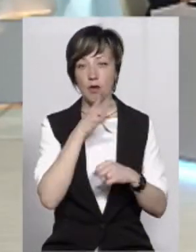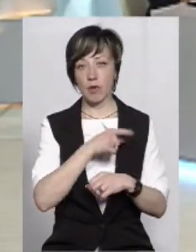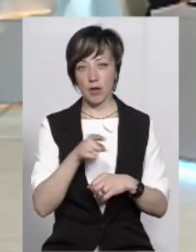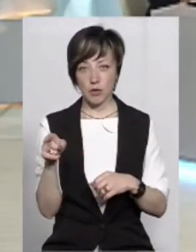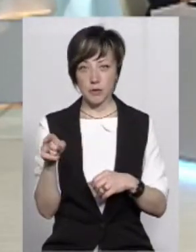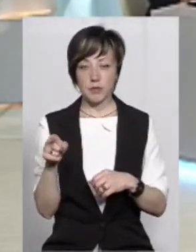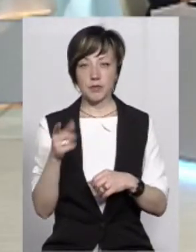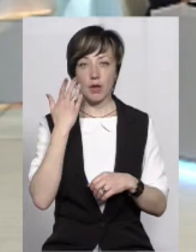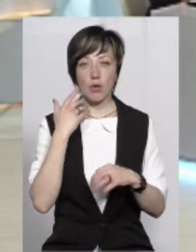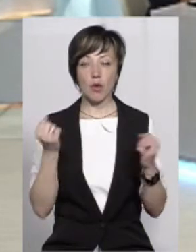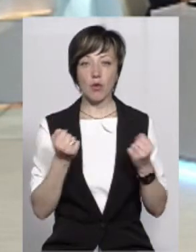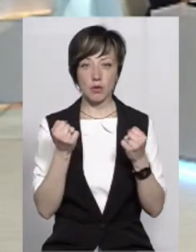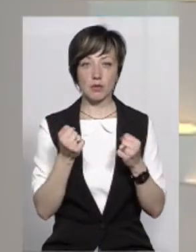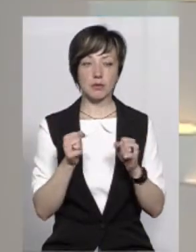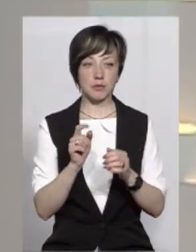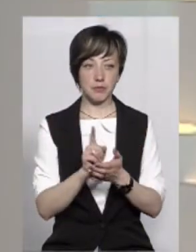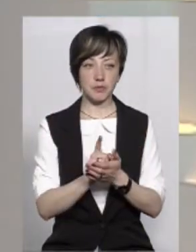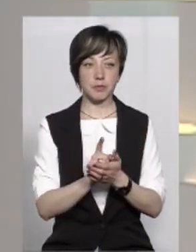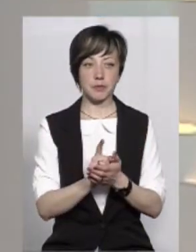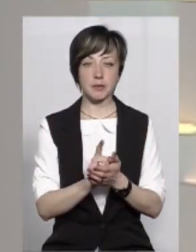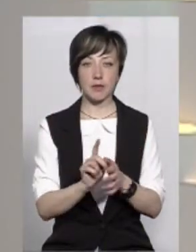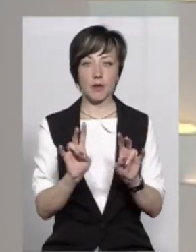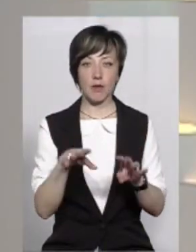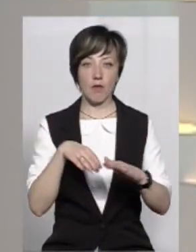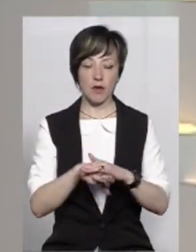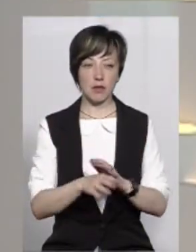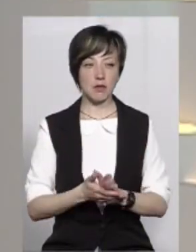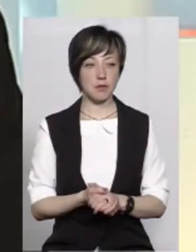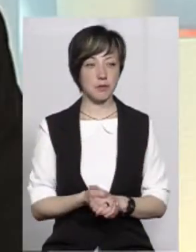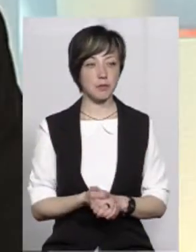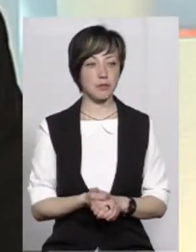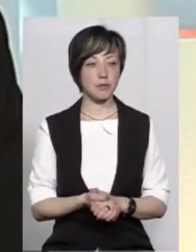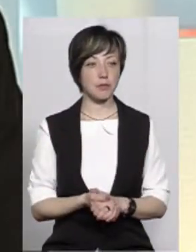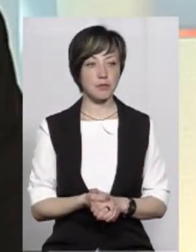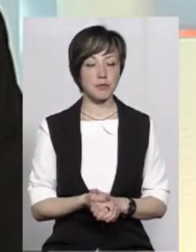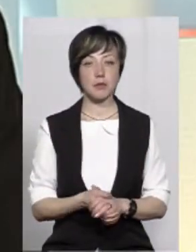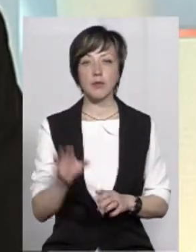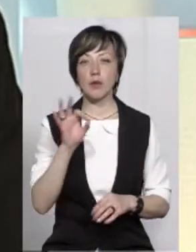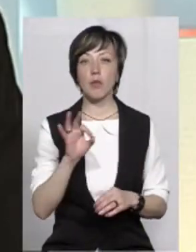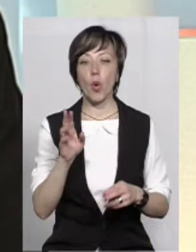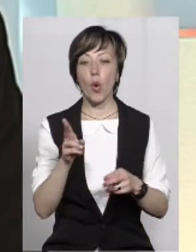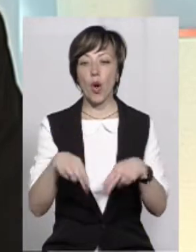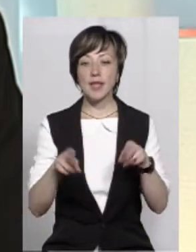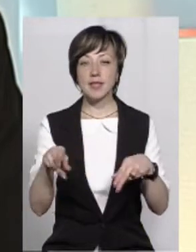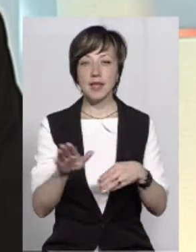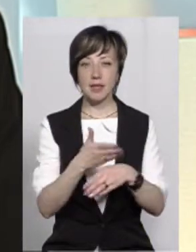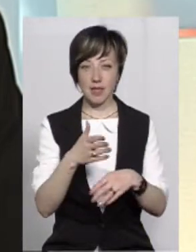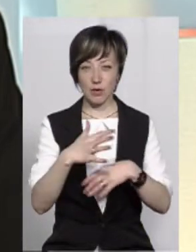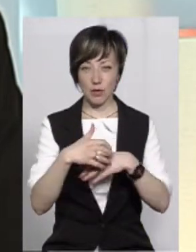час, коли холодно, вони все одно десь мають, вони все одно десь мають заховатися. З приводу